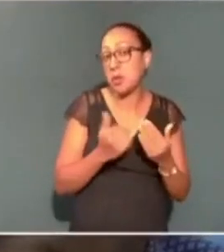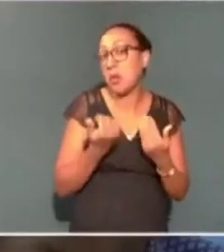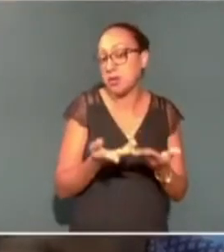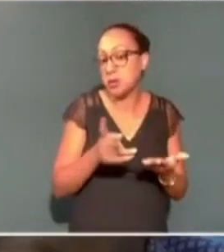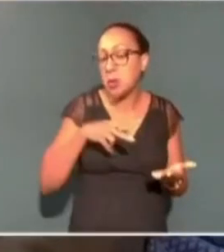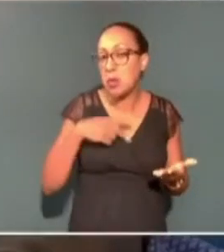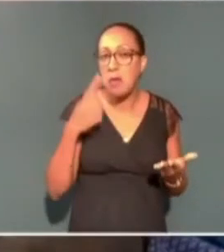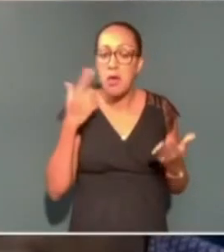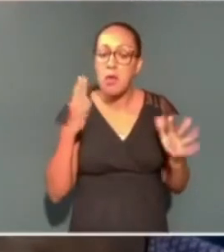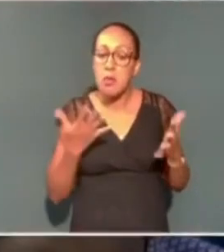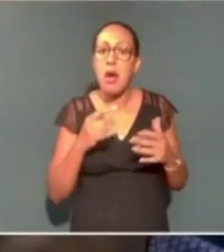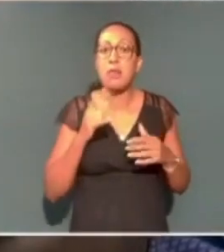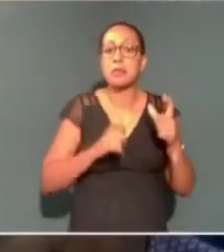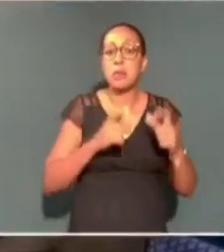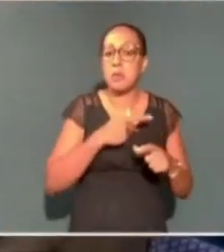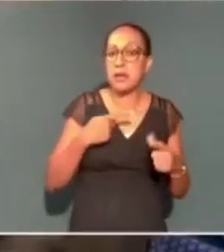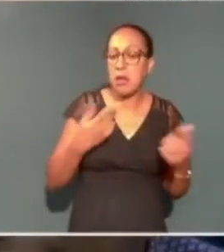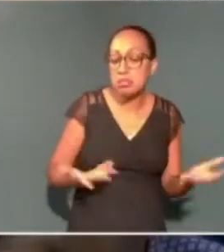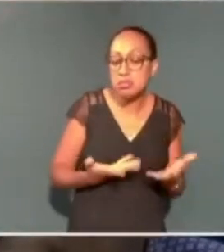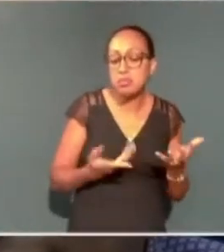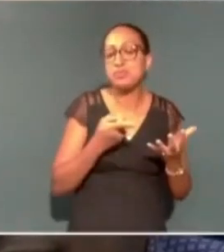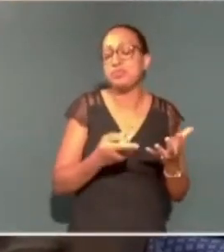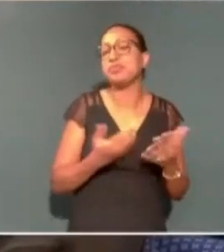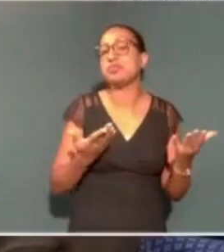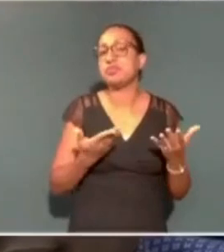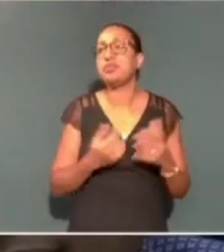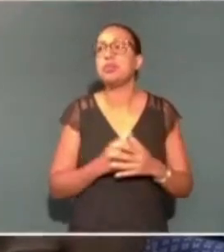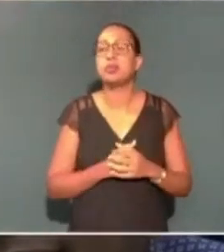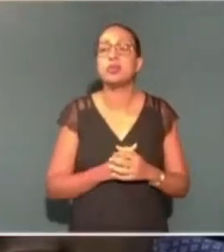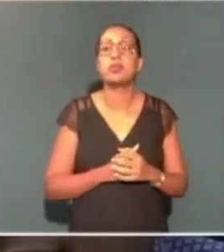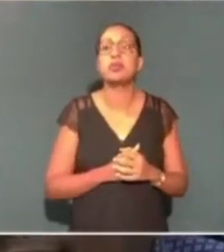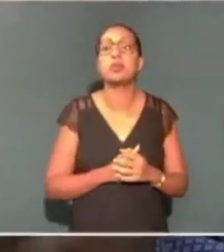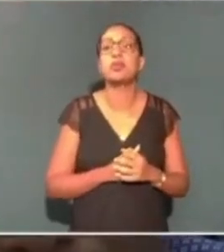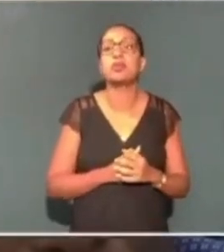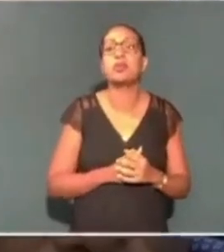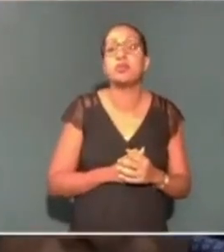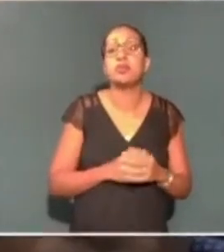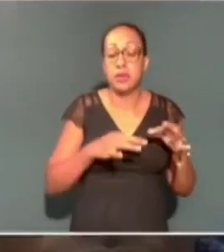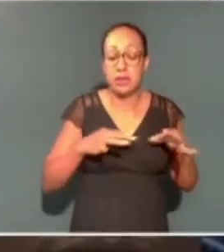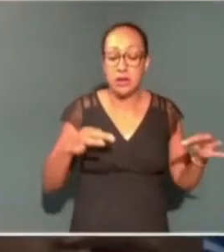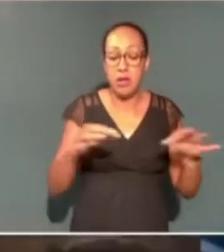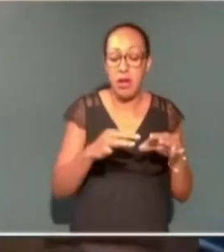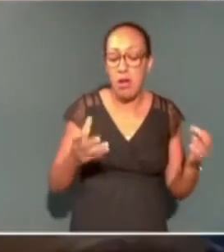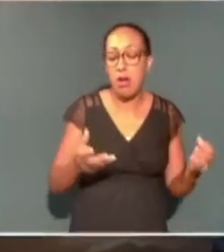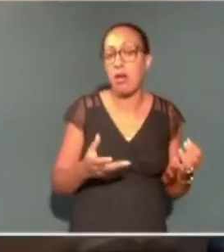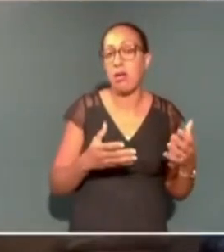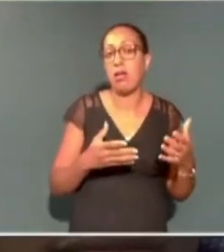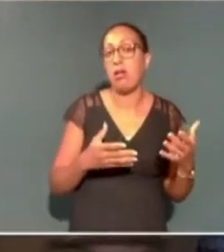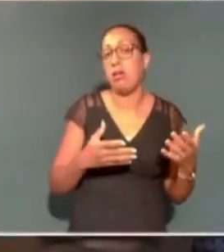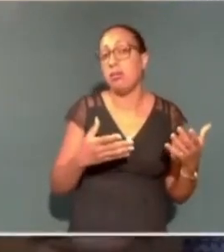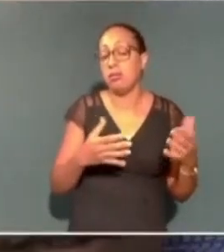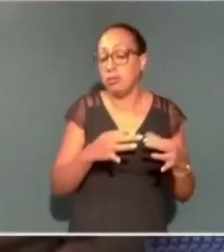on peut inciter les propriétaires à remettre leur terre en exploitation, quitte à passer un bail